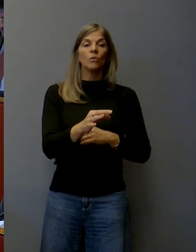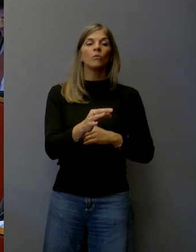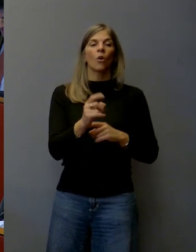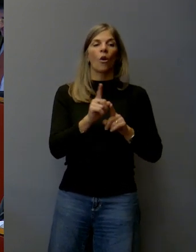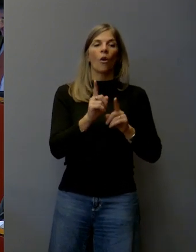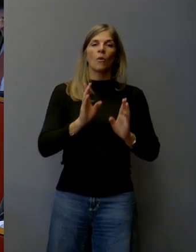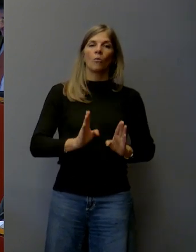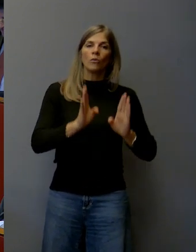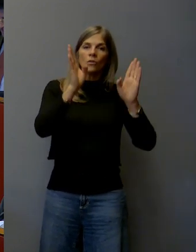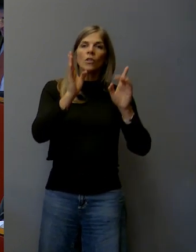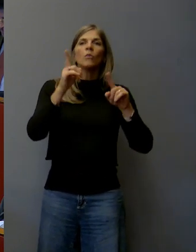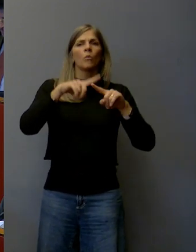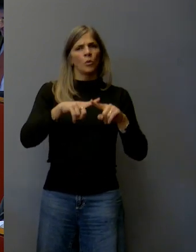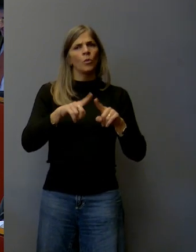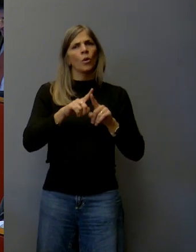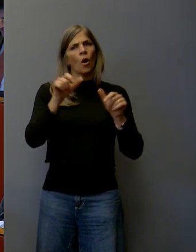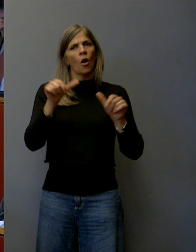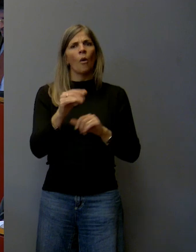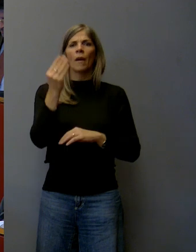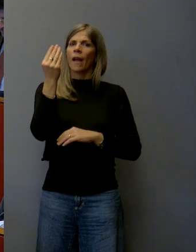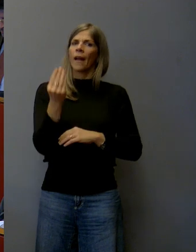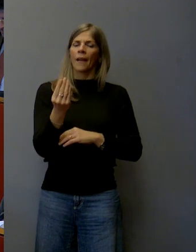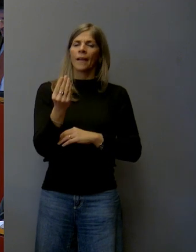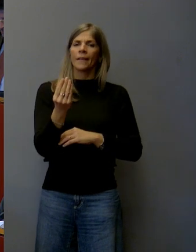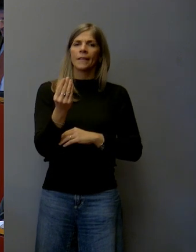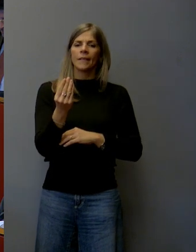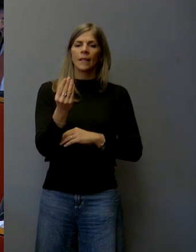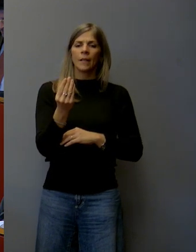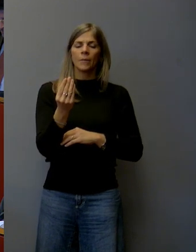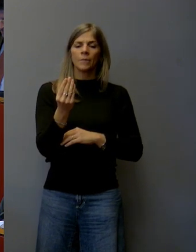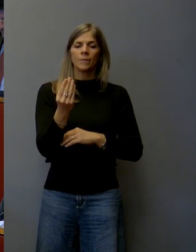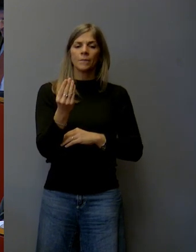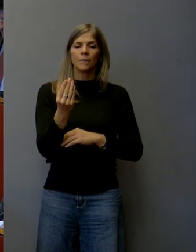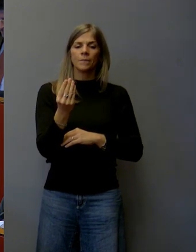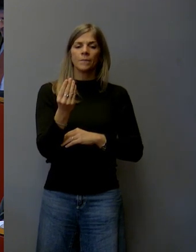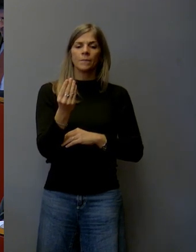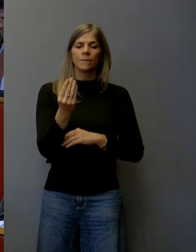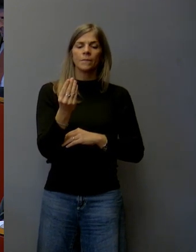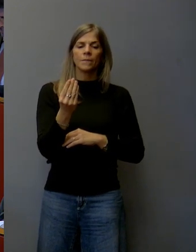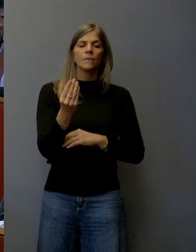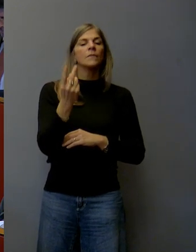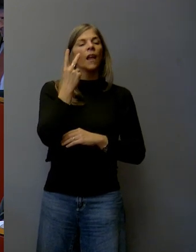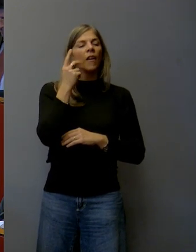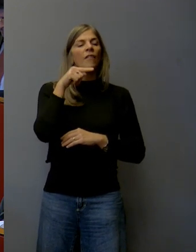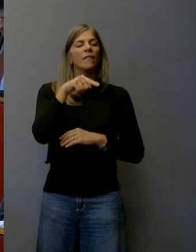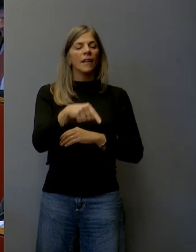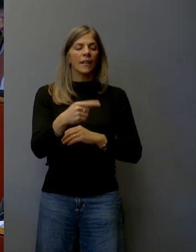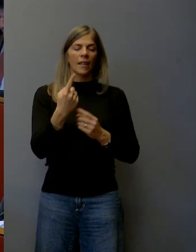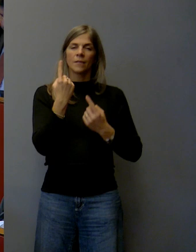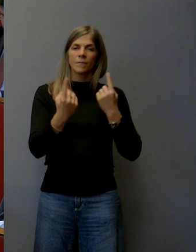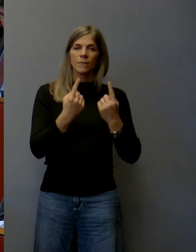come istituzione Mi vien da dire si ripercuote la considerazione che abbiamo di tutto ciò che è distaccato